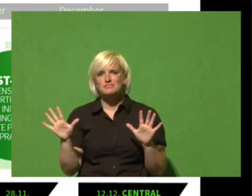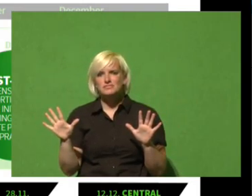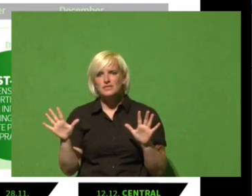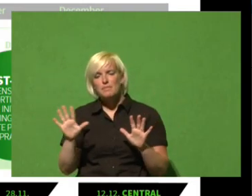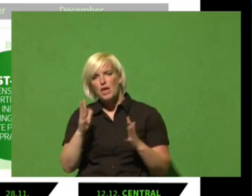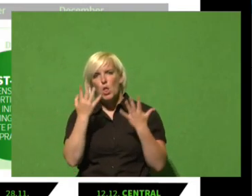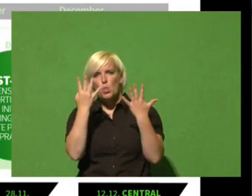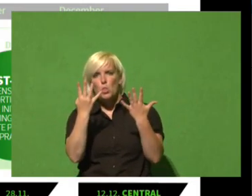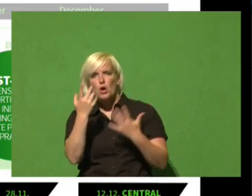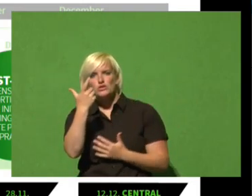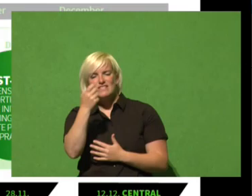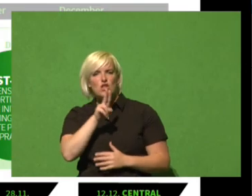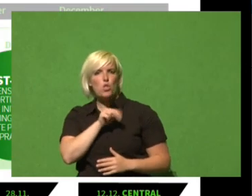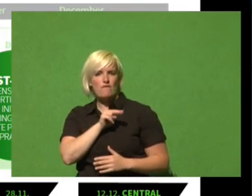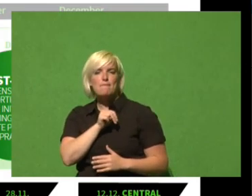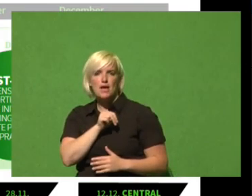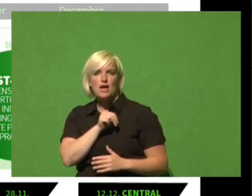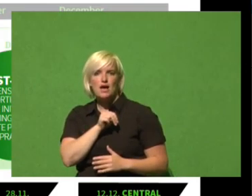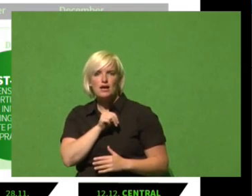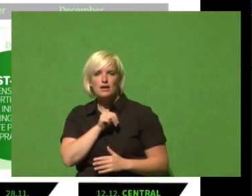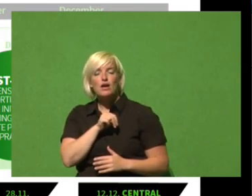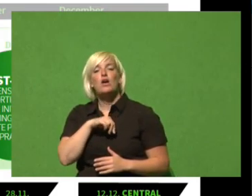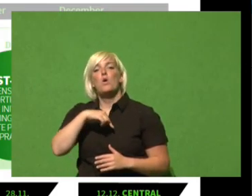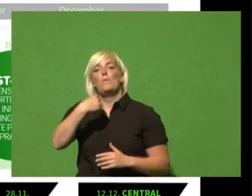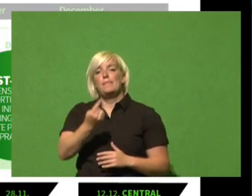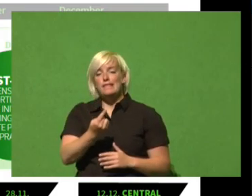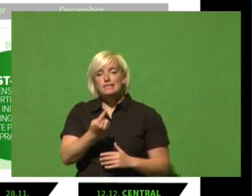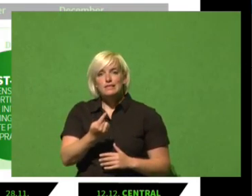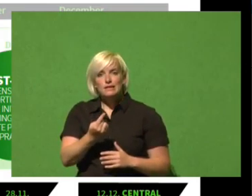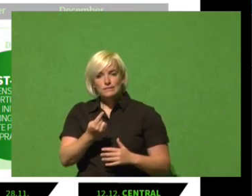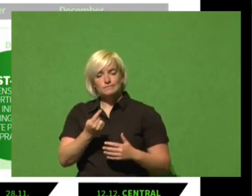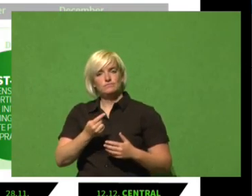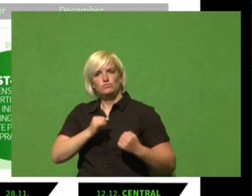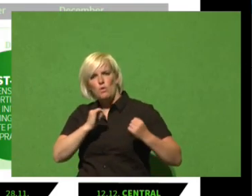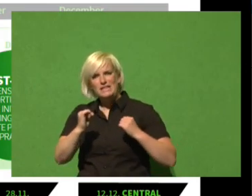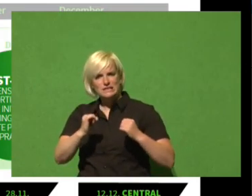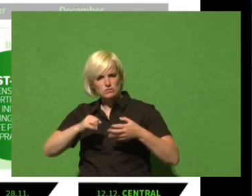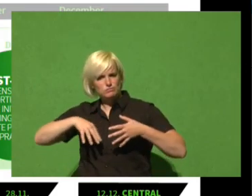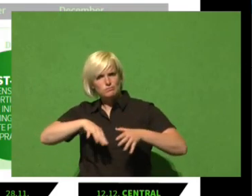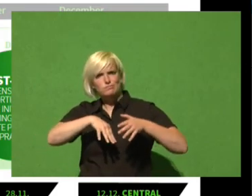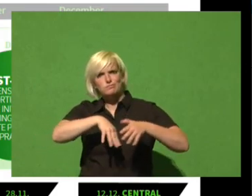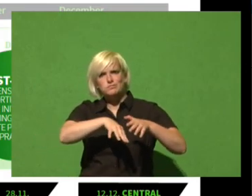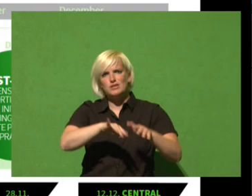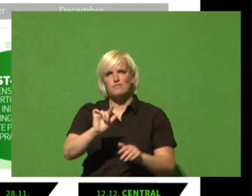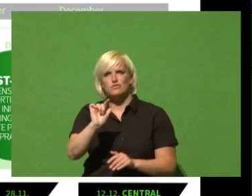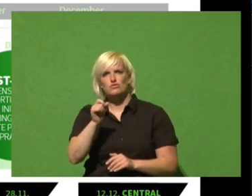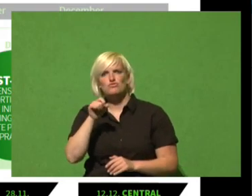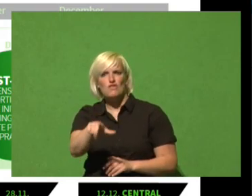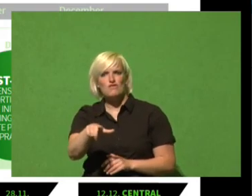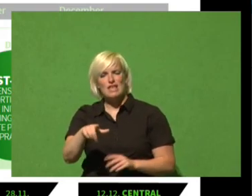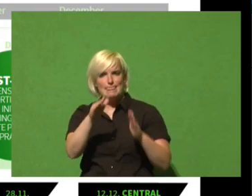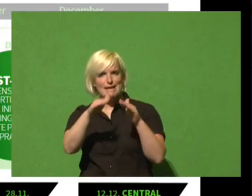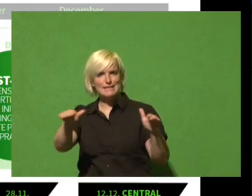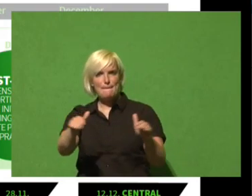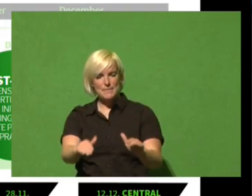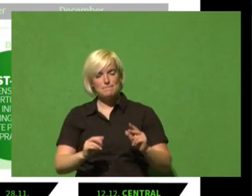am 29.11. und schließlich dann noch eine große Mobilisierung nach Paris am 12. Dezember. Und parallel